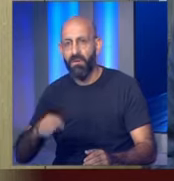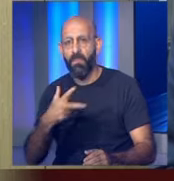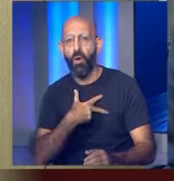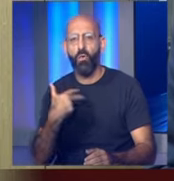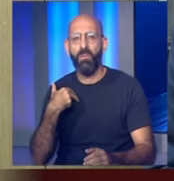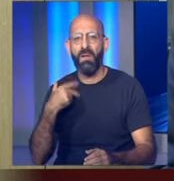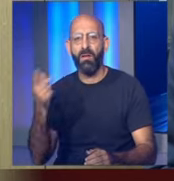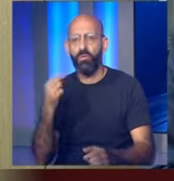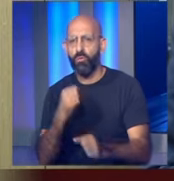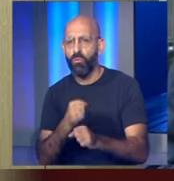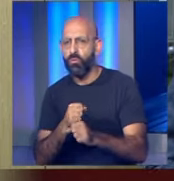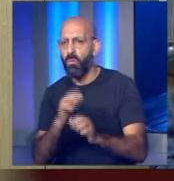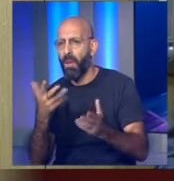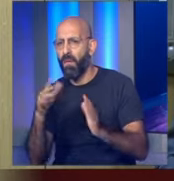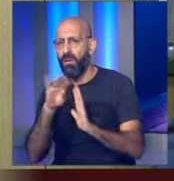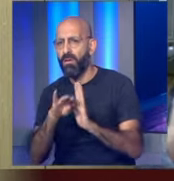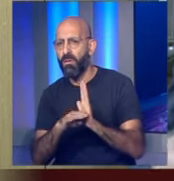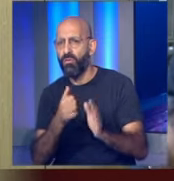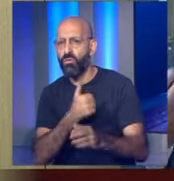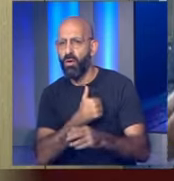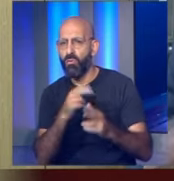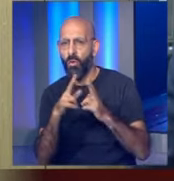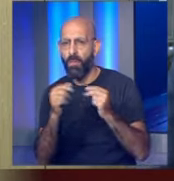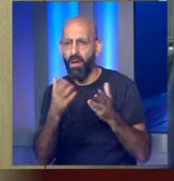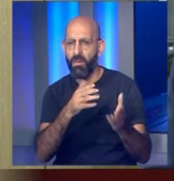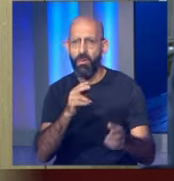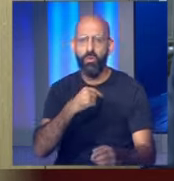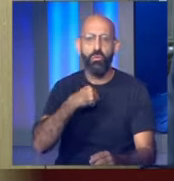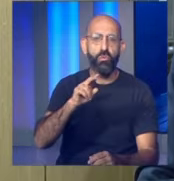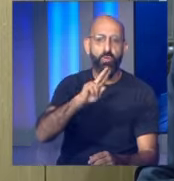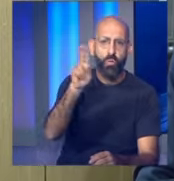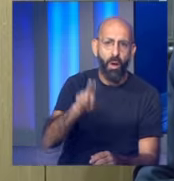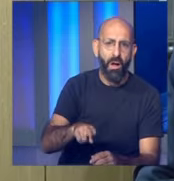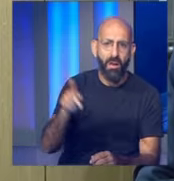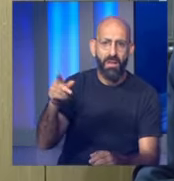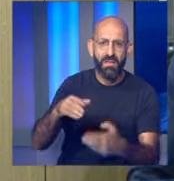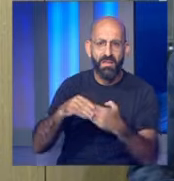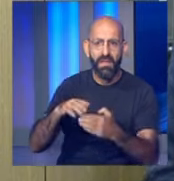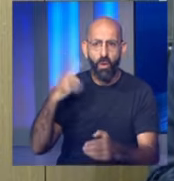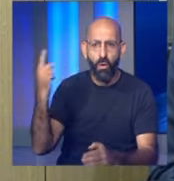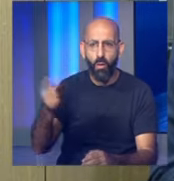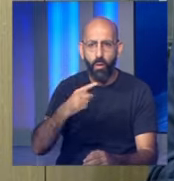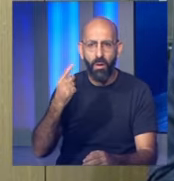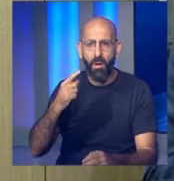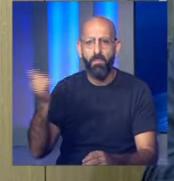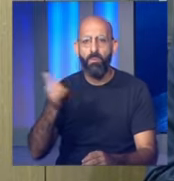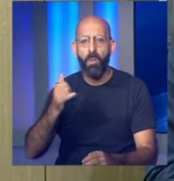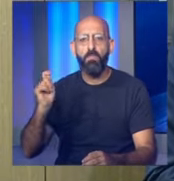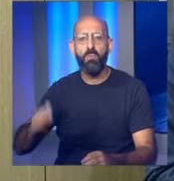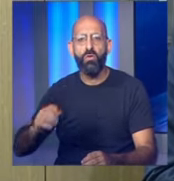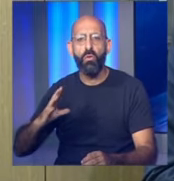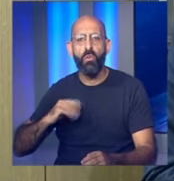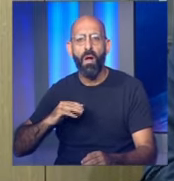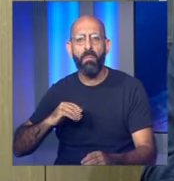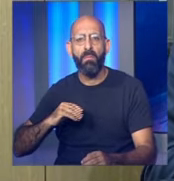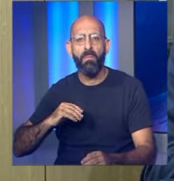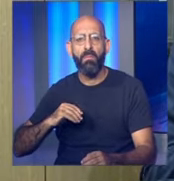بدنا نترجمها عمليا باعمال حكومه، بشو بده يعمل الجيش، اسئله سالتوها لزملائي. هيدي بدها دعوه مجلس